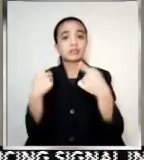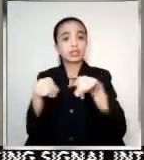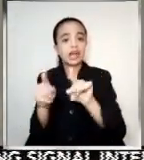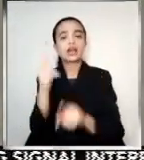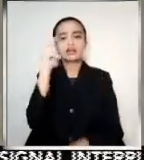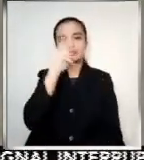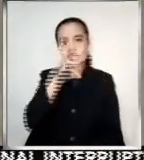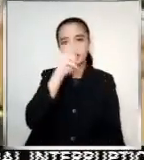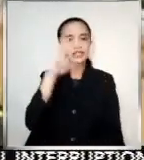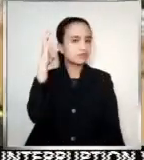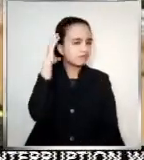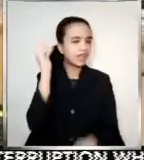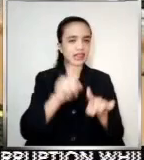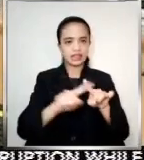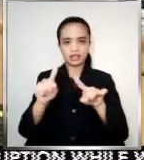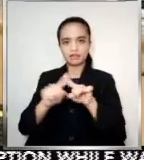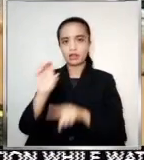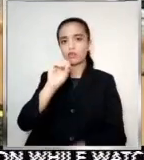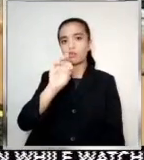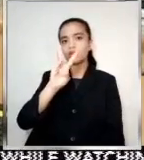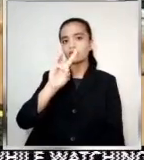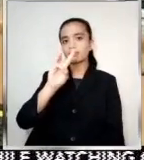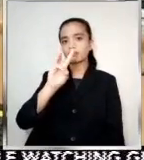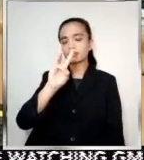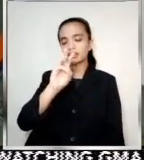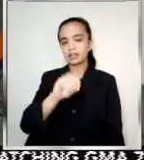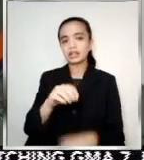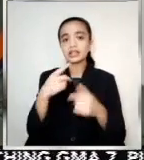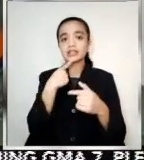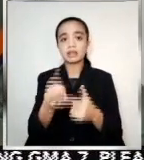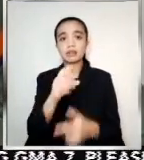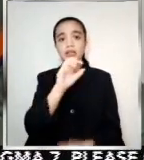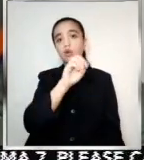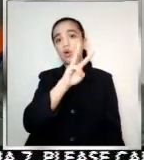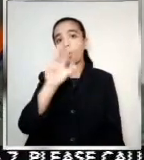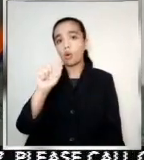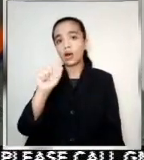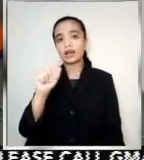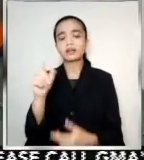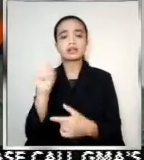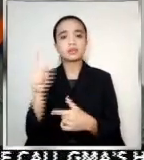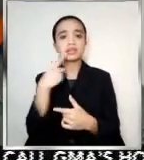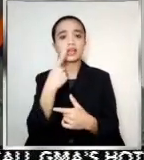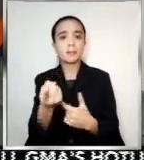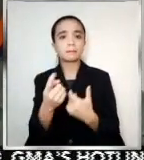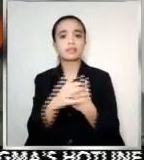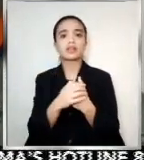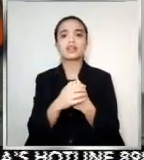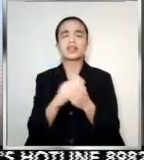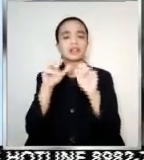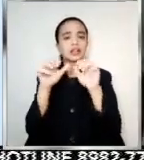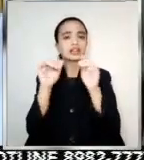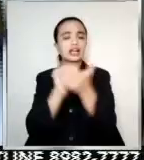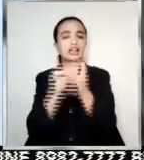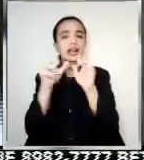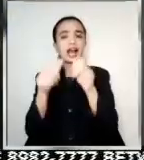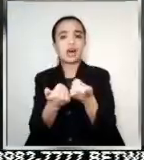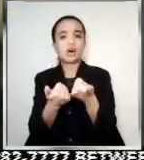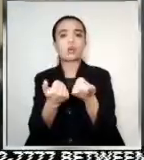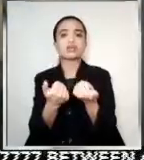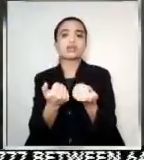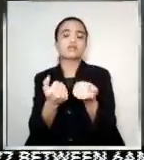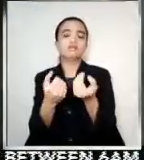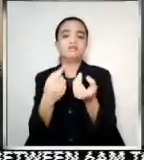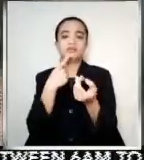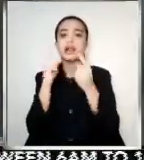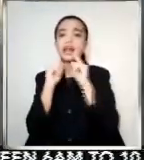pang OFW. Ayon kay OWA Administrator Hans Leo Cacdac, pagtugon daw ito sa utos ng Pangulo na mauwi